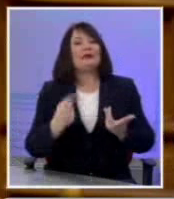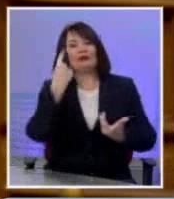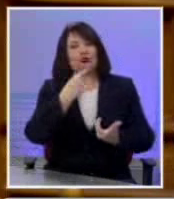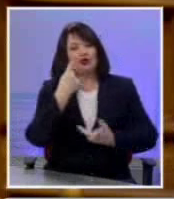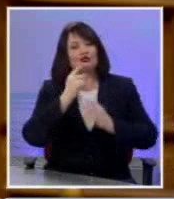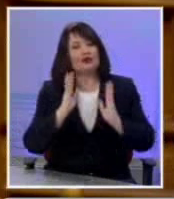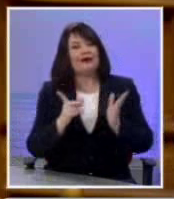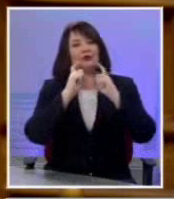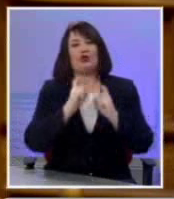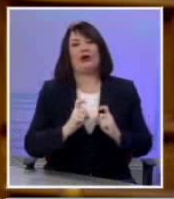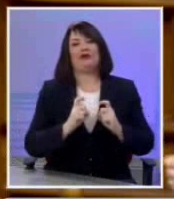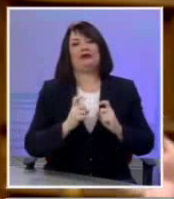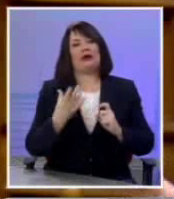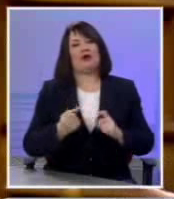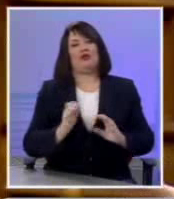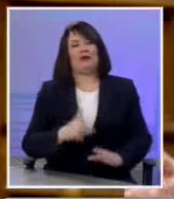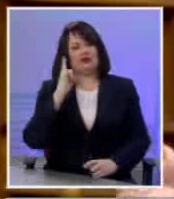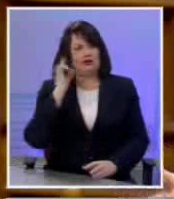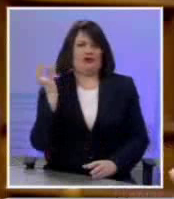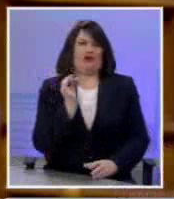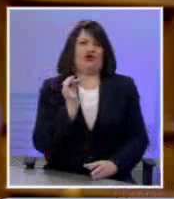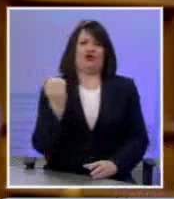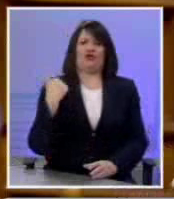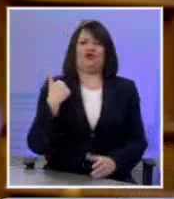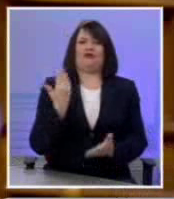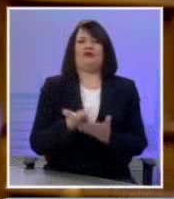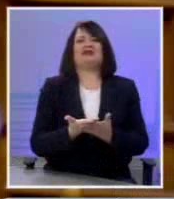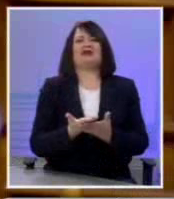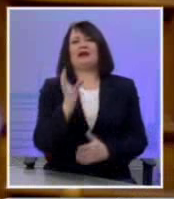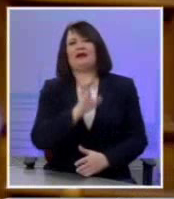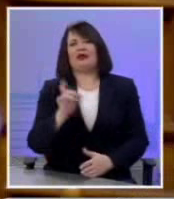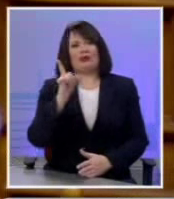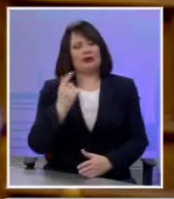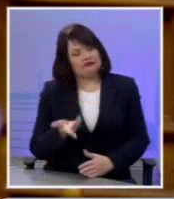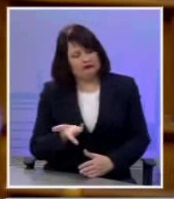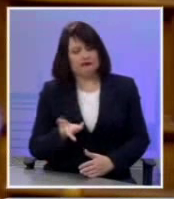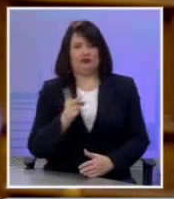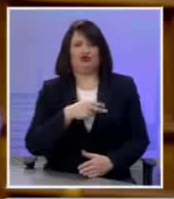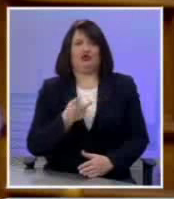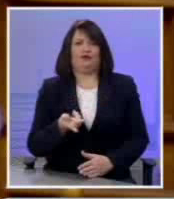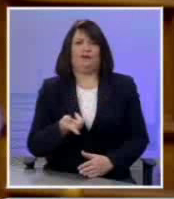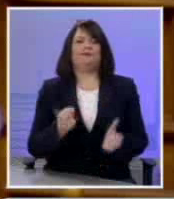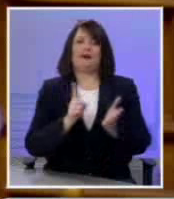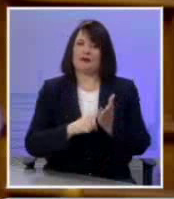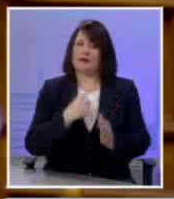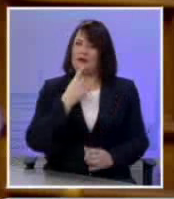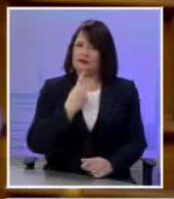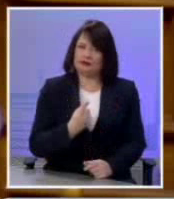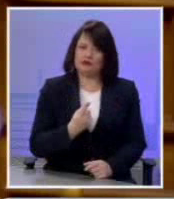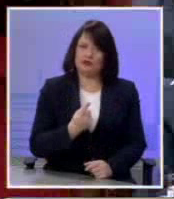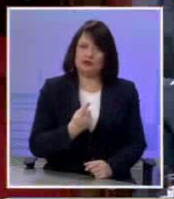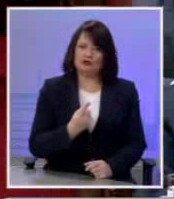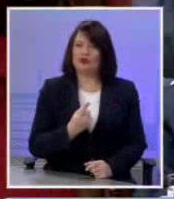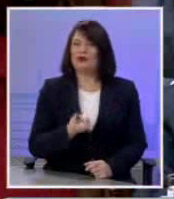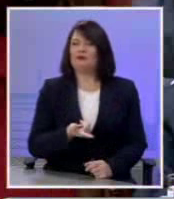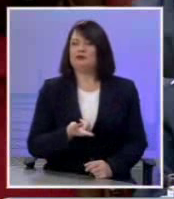Και αυτή είναι μια απολύτως λογική απέτηση και από την πλευρά των εταίρων μας. Και πρέπει να σας πω, παρά